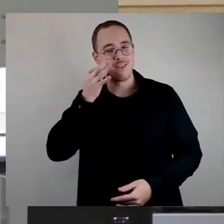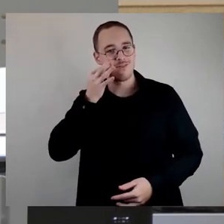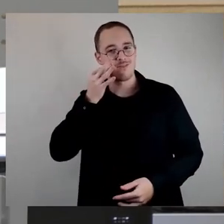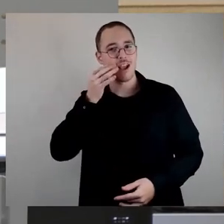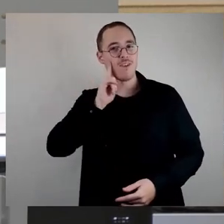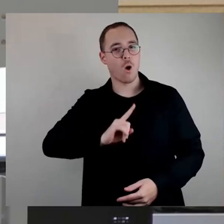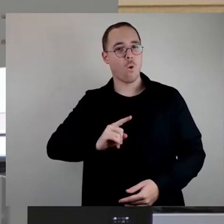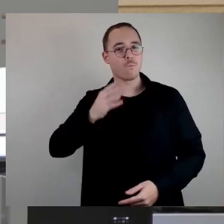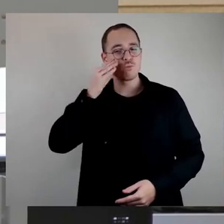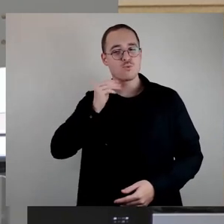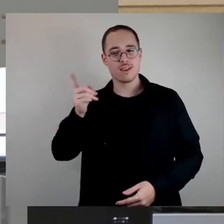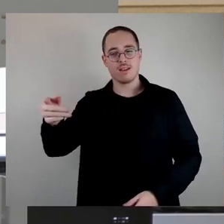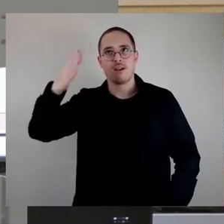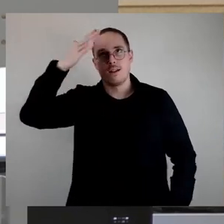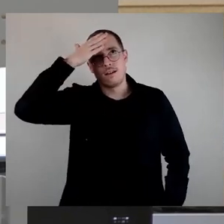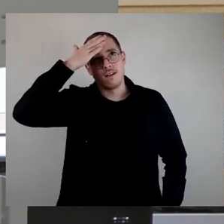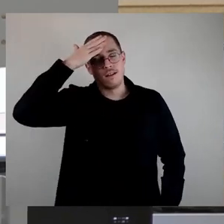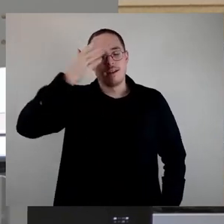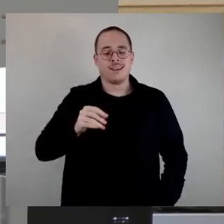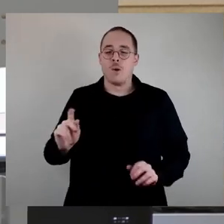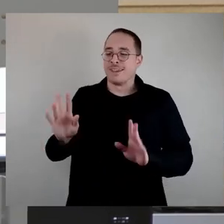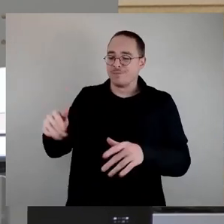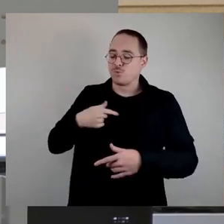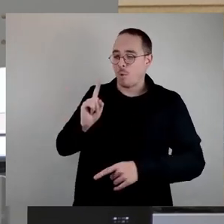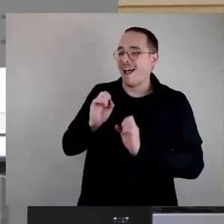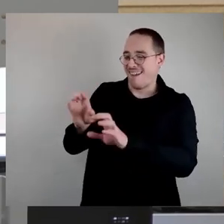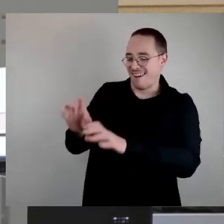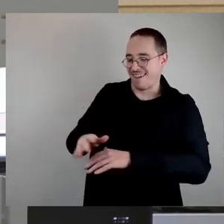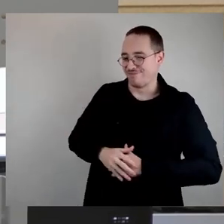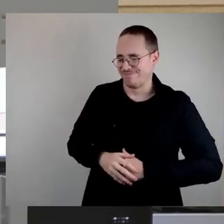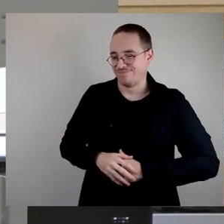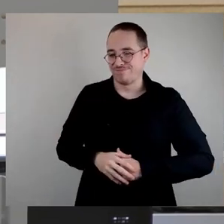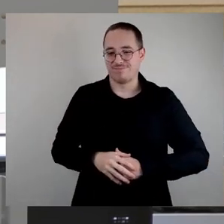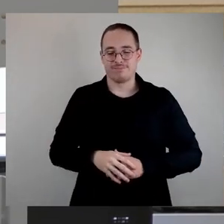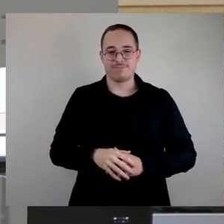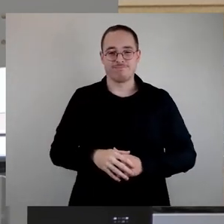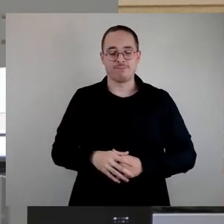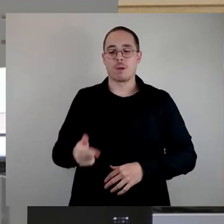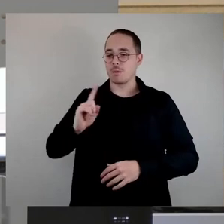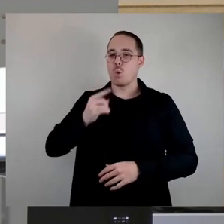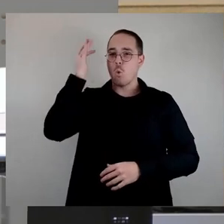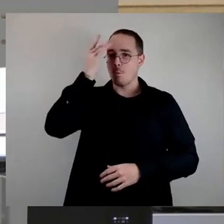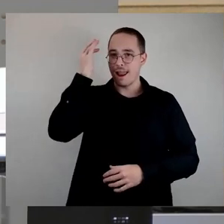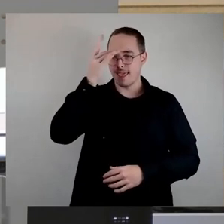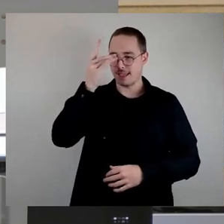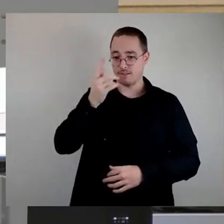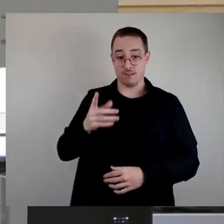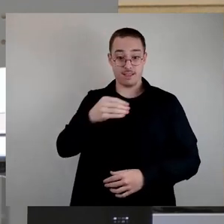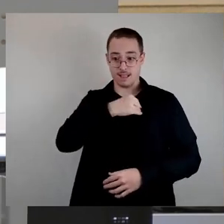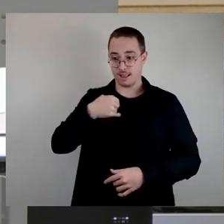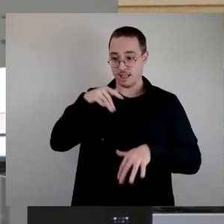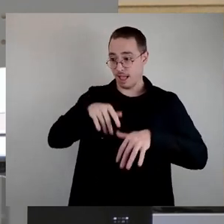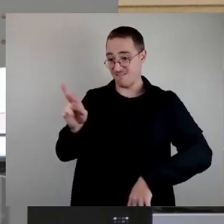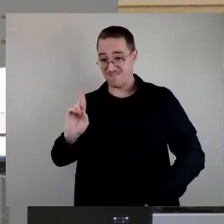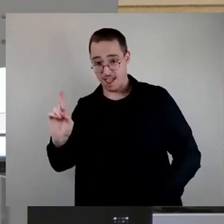Mühle von den Grünen versucht, ich versuche es nochmal für Sie zu erklären. Man muss immer überlegen, wer ist gegenüber wem und dann